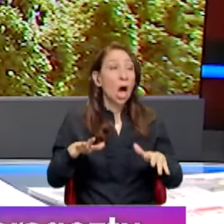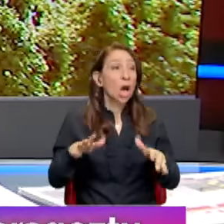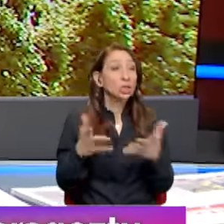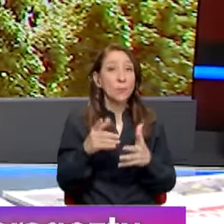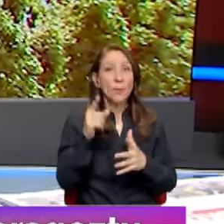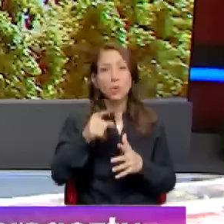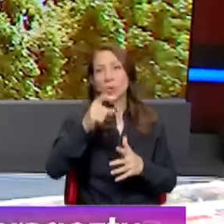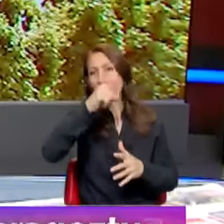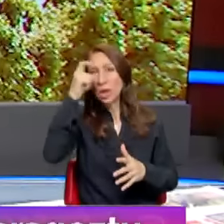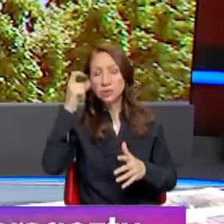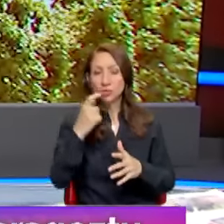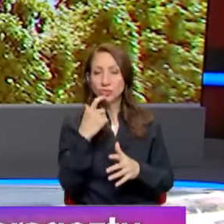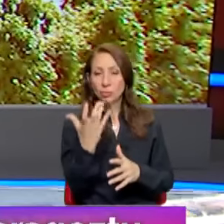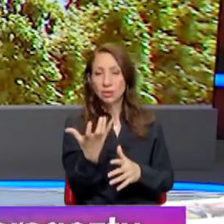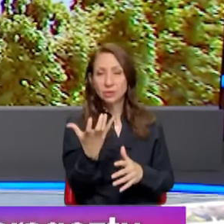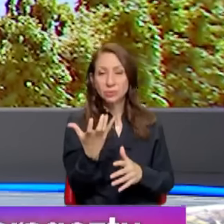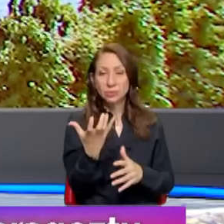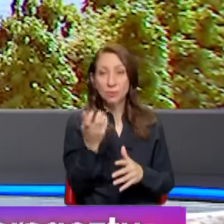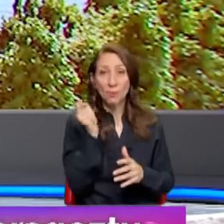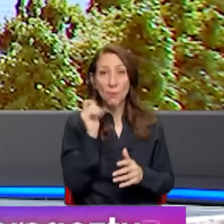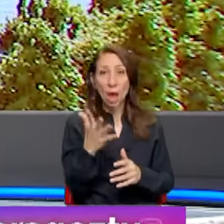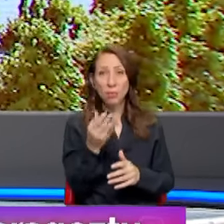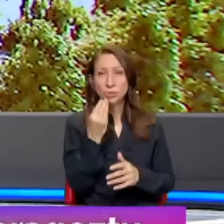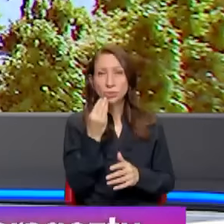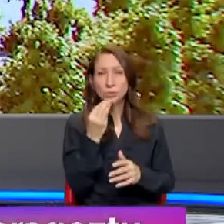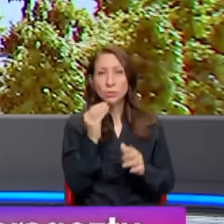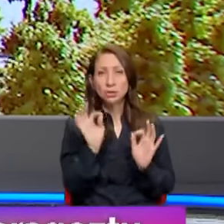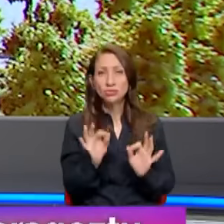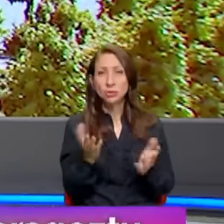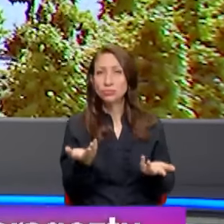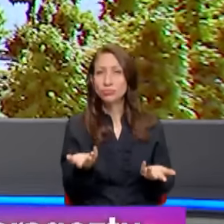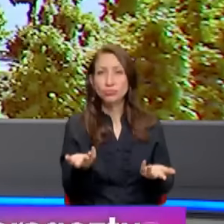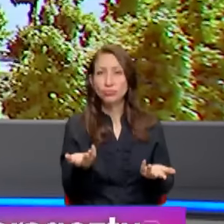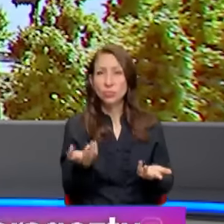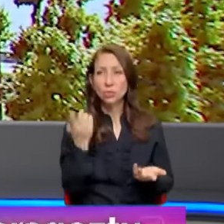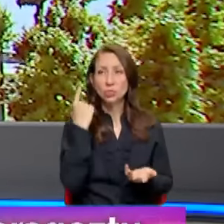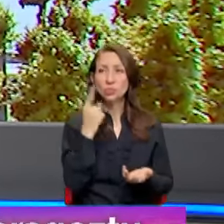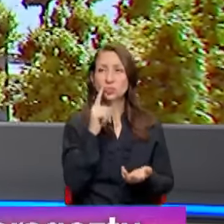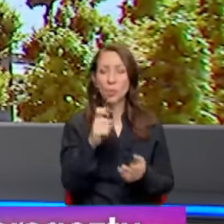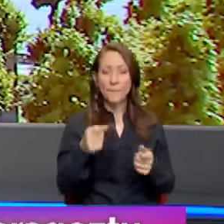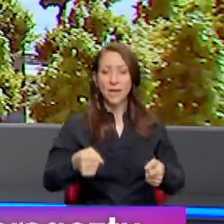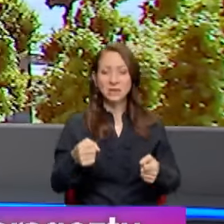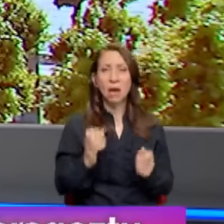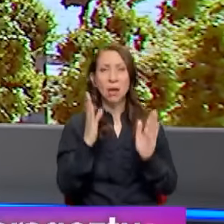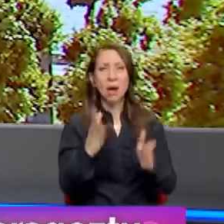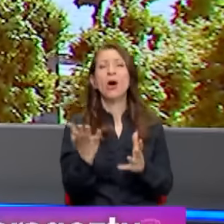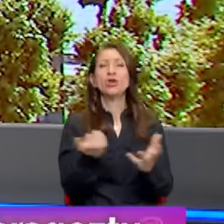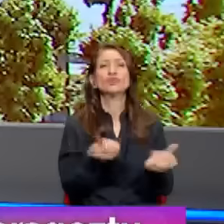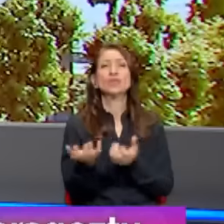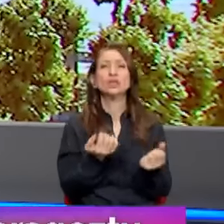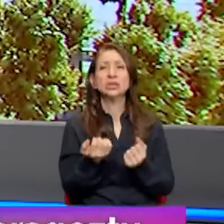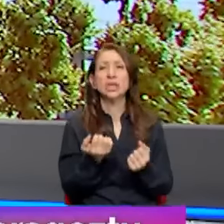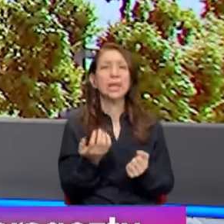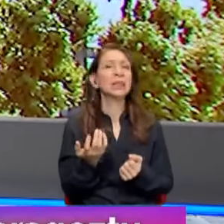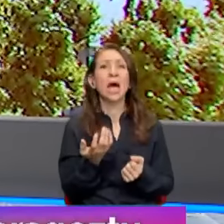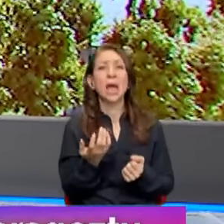bu yaz da domatesi yüksek fiyatlarda mı yemeye devam edeceğiz Dün sormuştuk pazara çıktığınızda alışverişiniz Ne kadar